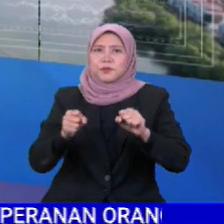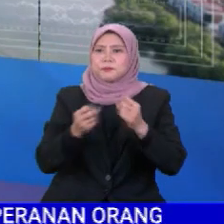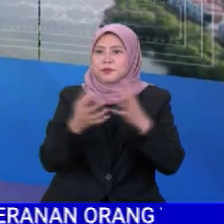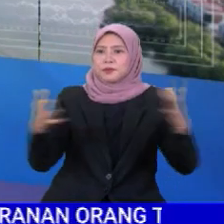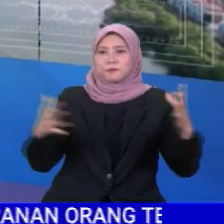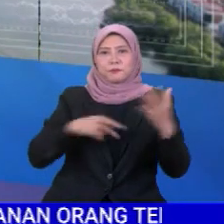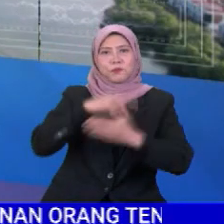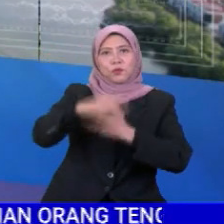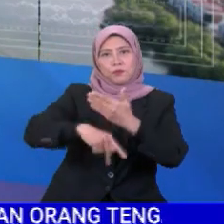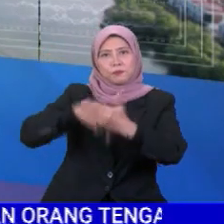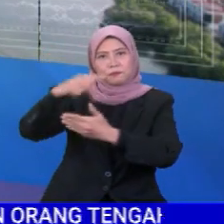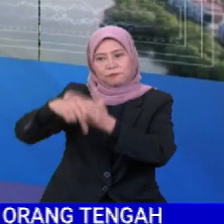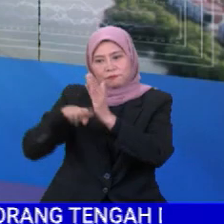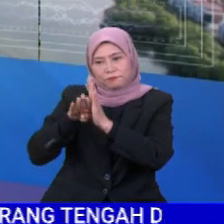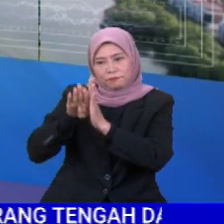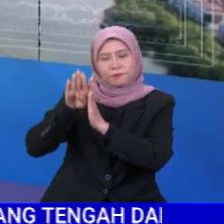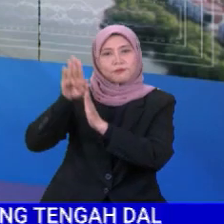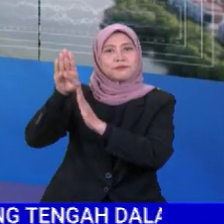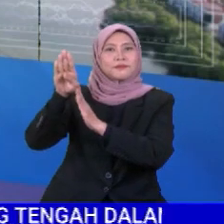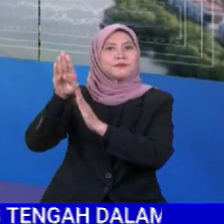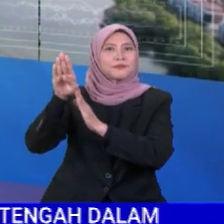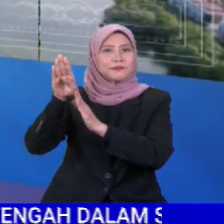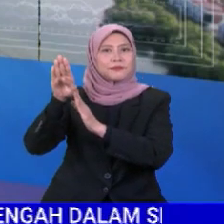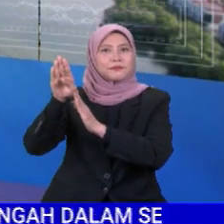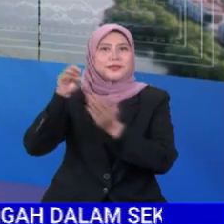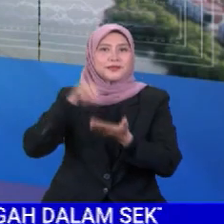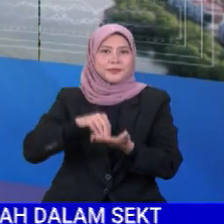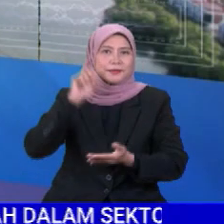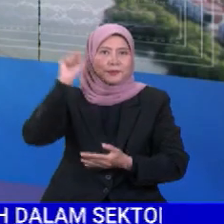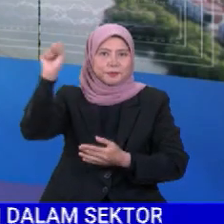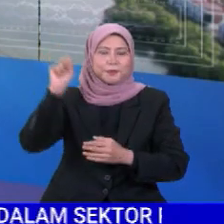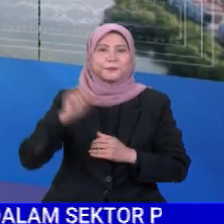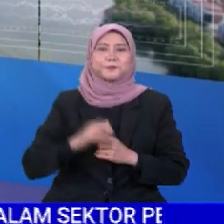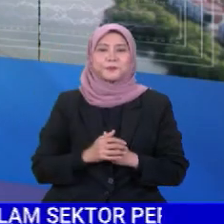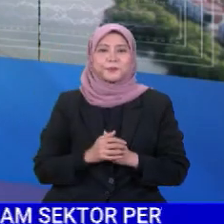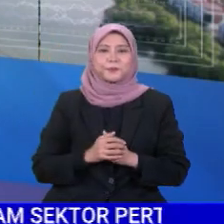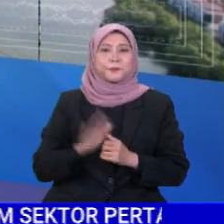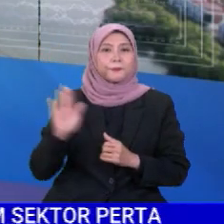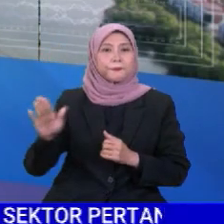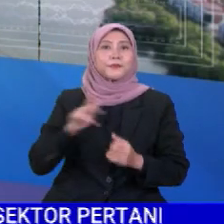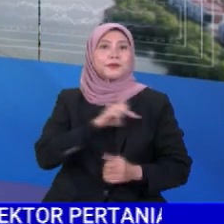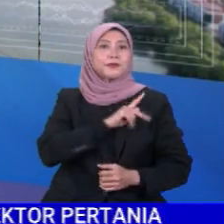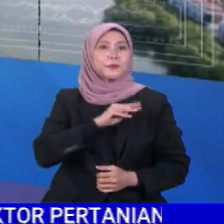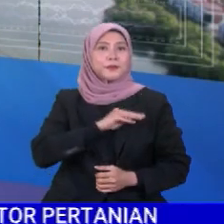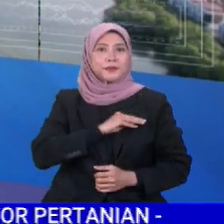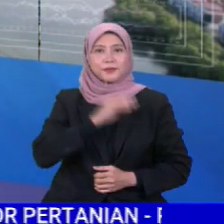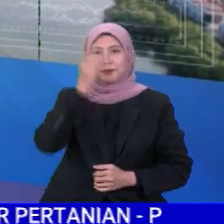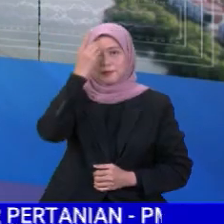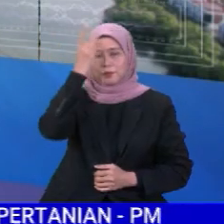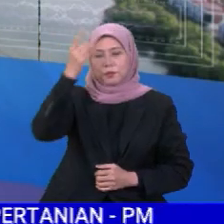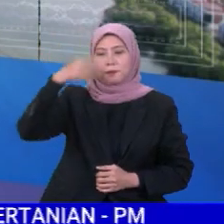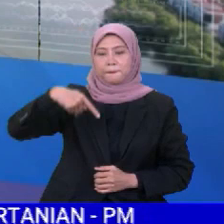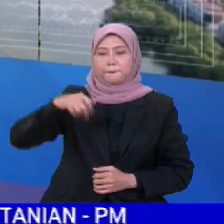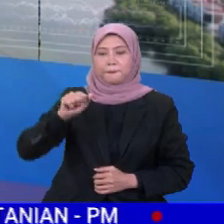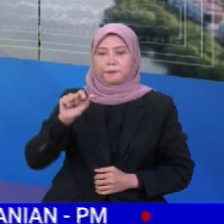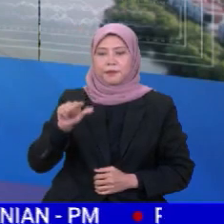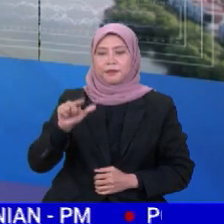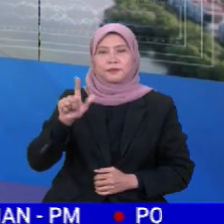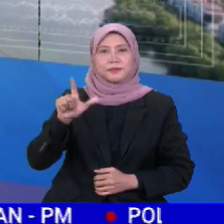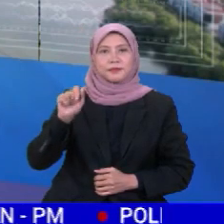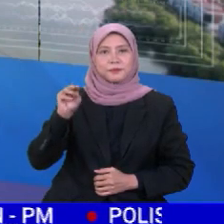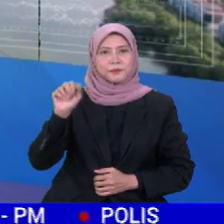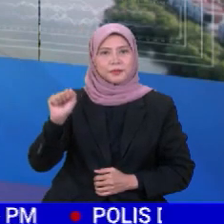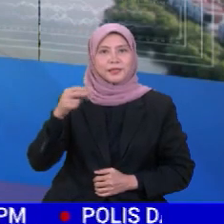banyak inisiatif dan pembangunan dapat dilaksanakan di negeri ini. Hasrat tersebut disuarakan Ketua Menteri Datuk Seri Panglima Haji Jinor